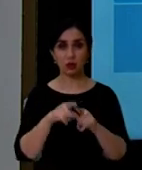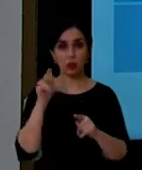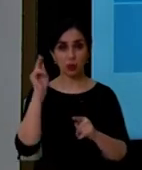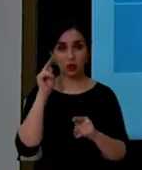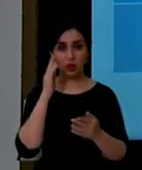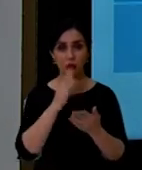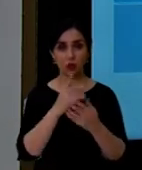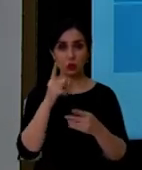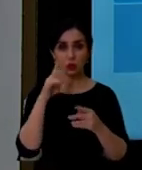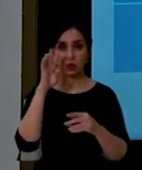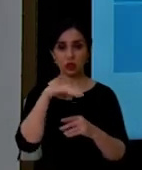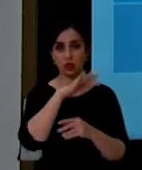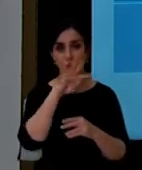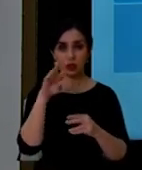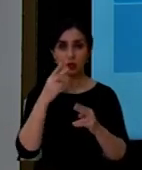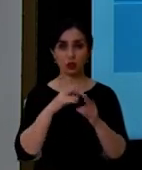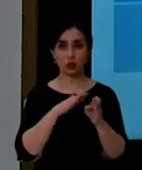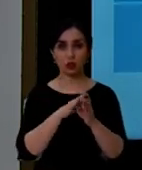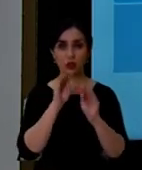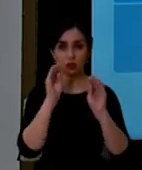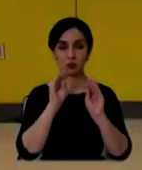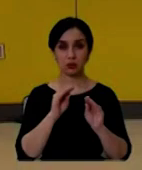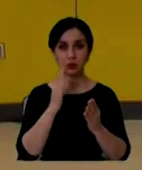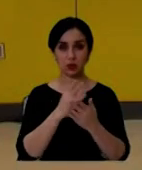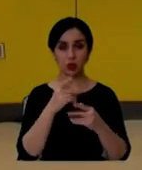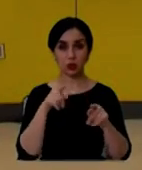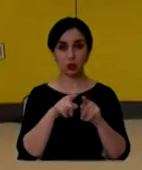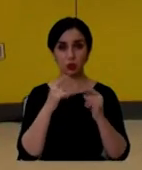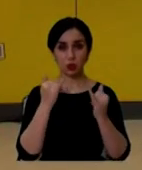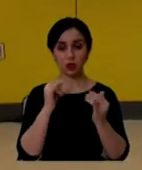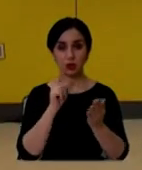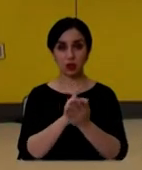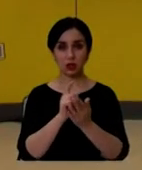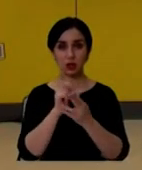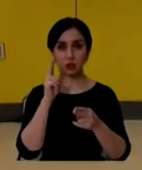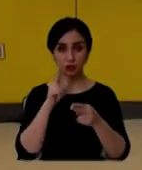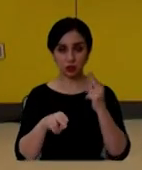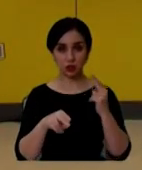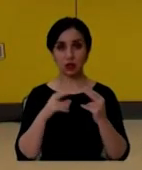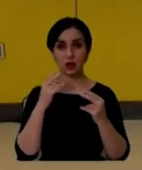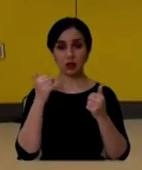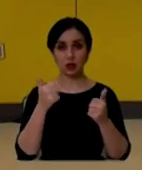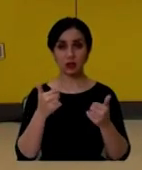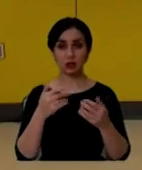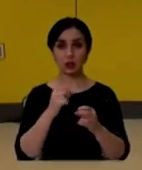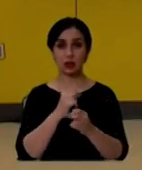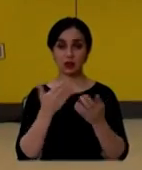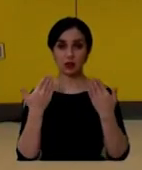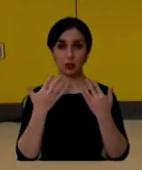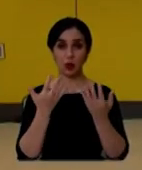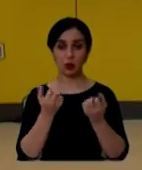əqdək əqdək əqdək əqdək əqdək əqdək əqdək əqdək